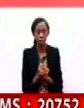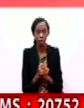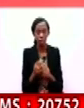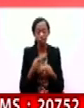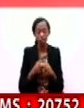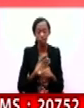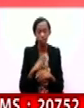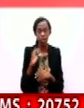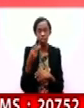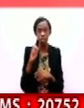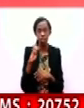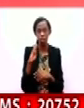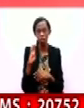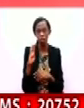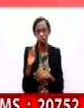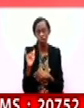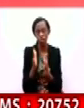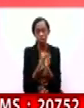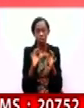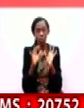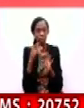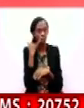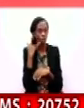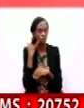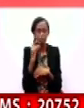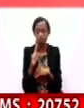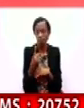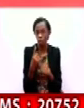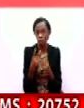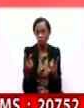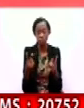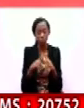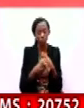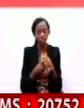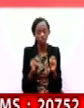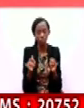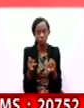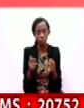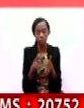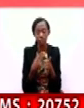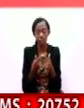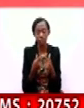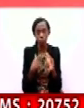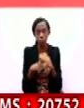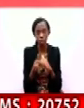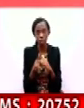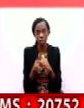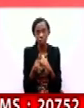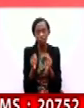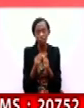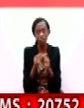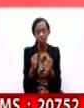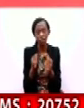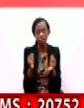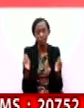Mimi ni Jeptano Ichebi na mtangazaji ishara ni Zaki Amundi. Kwanza kabisa mtazamaji, tunaanza na habari, alafu tuingie kwa